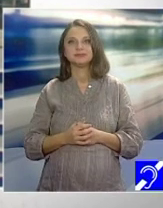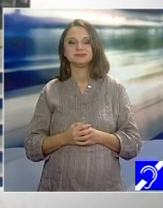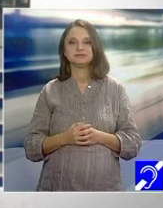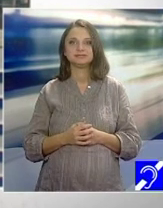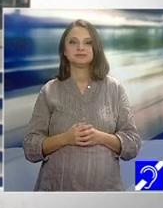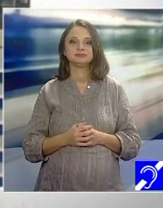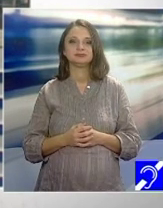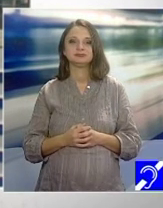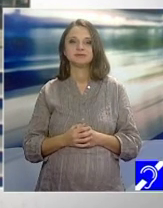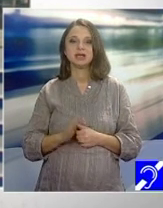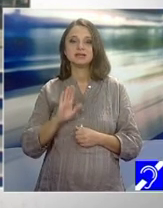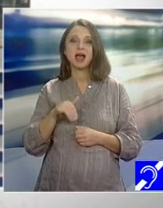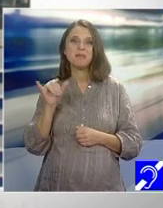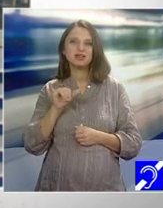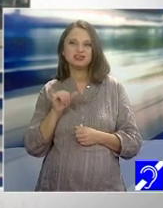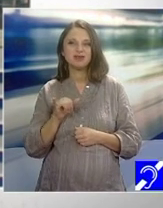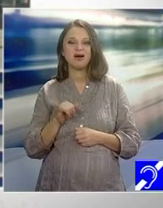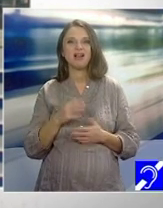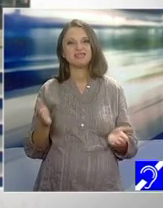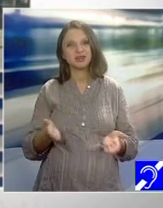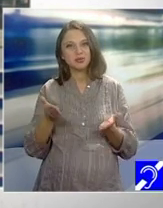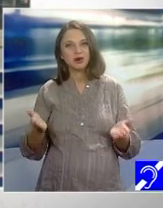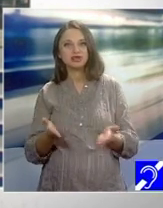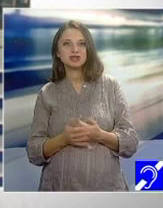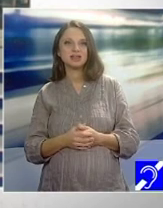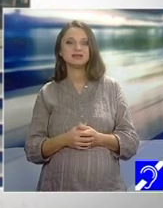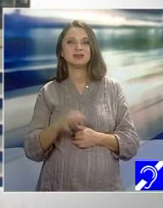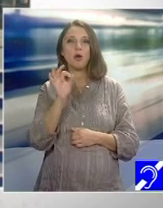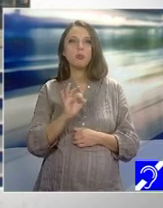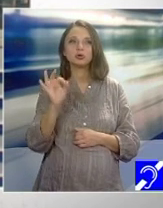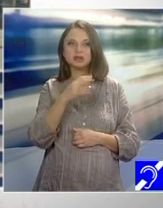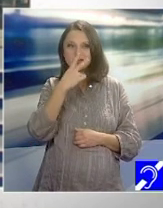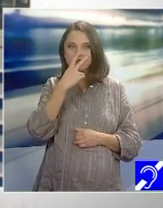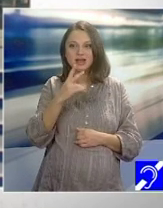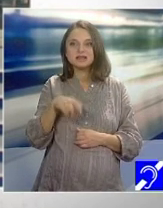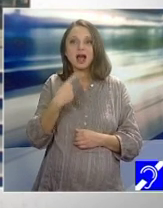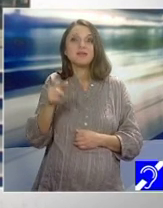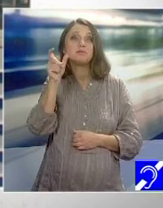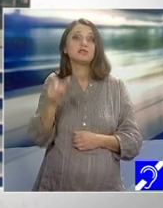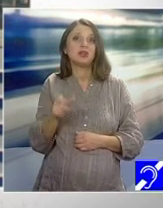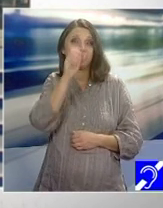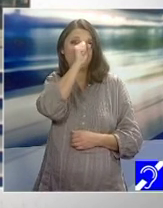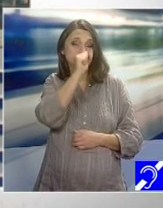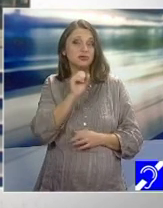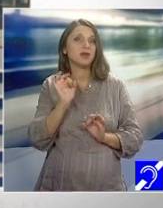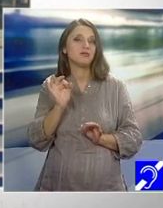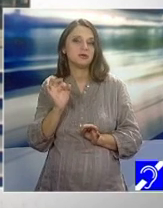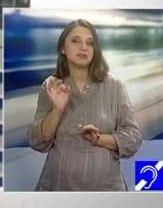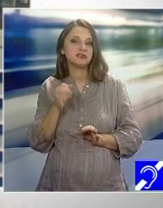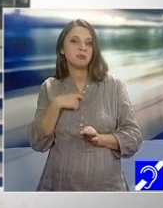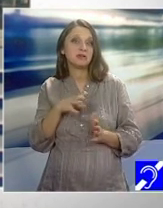să ai pe cineva sau să ai oportunitatea să vezi un pic ce se întâmplă, să vezi situația,